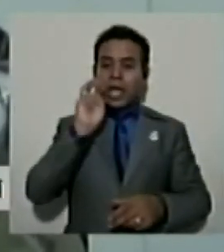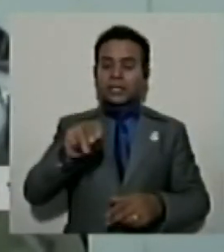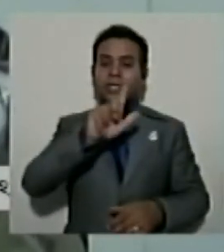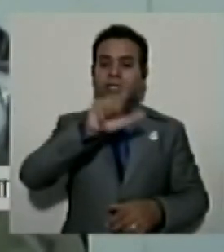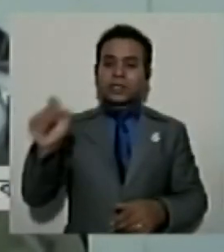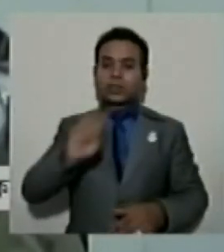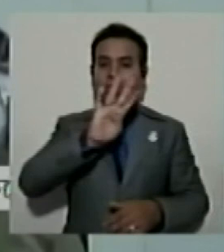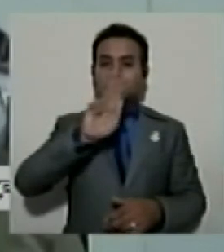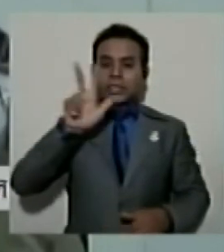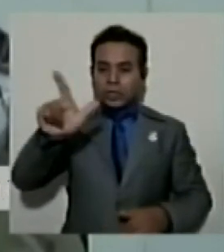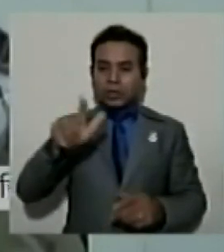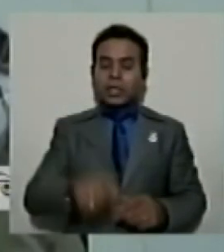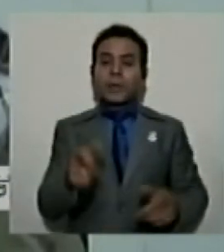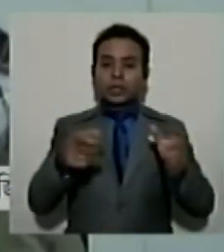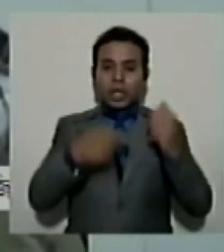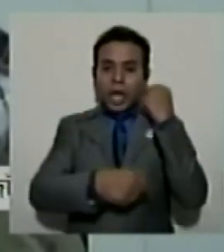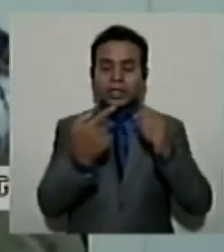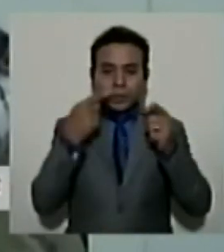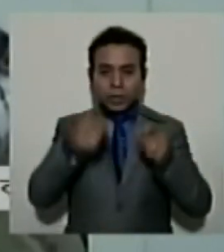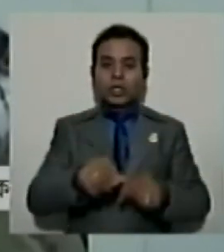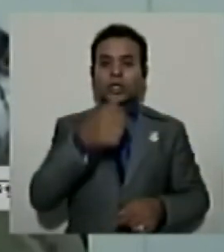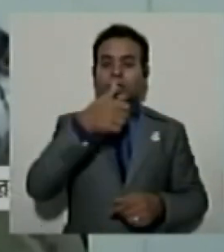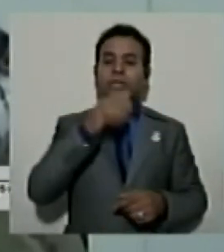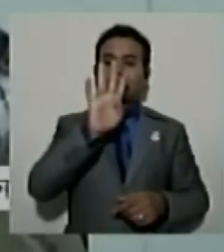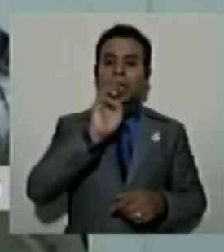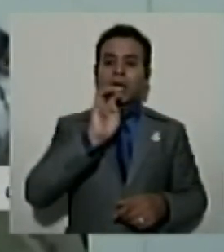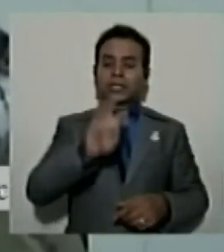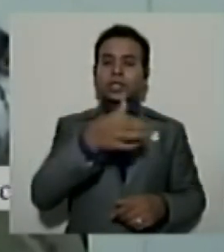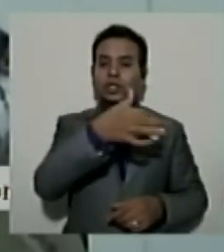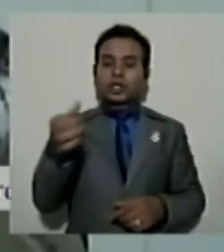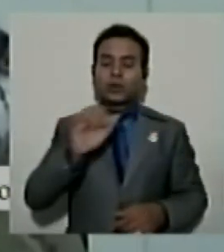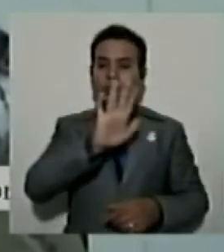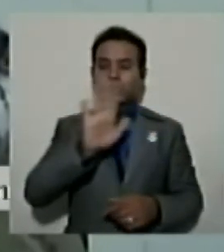এবং মোট 80402 জন।